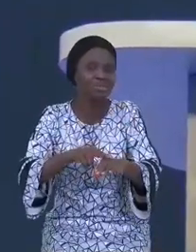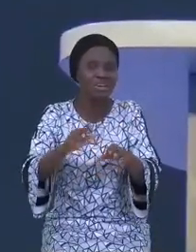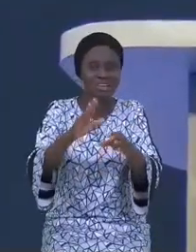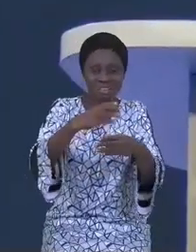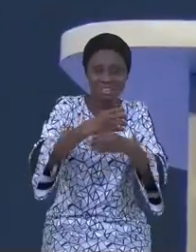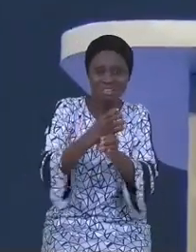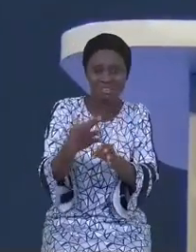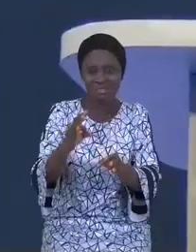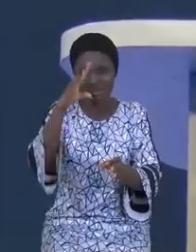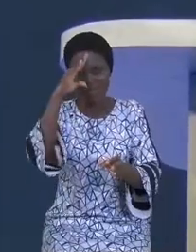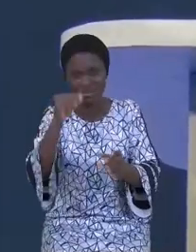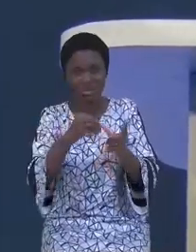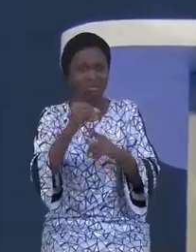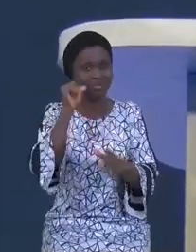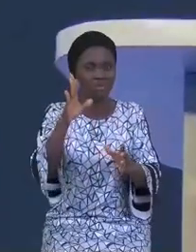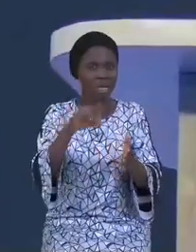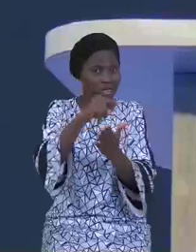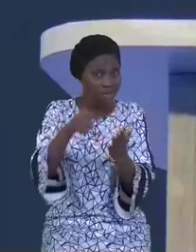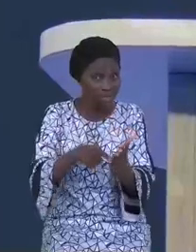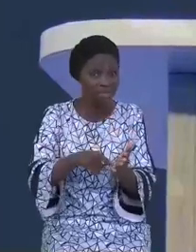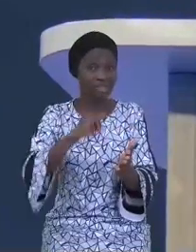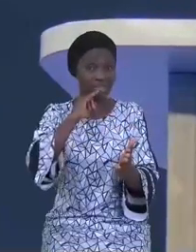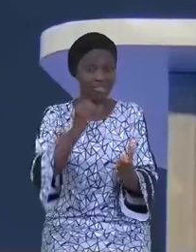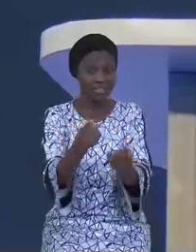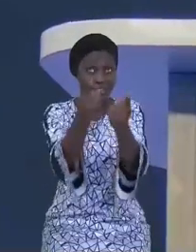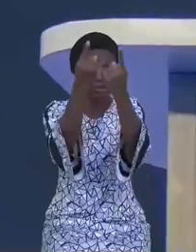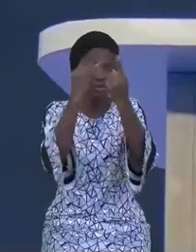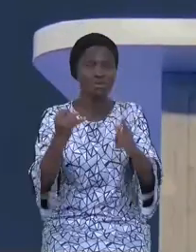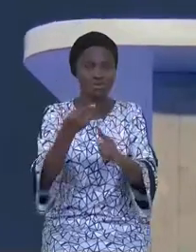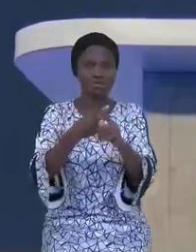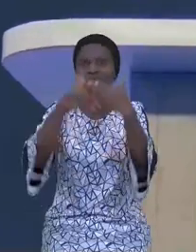ceci vient du ciel.